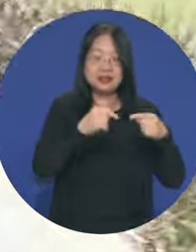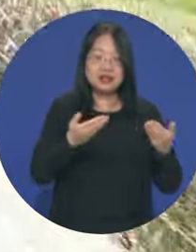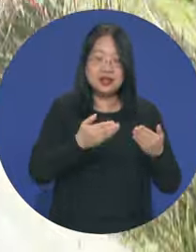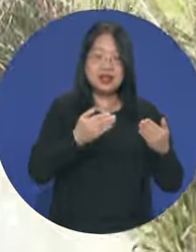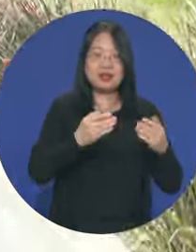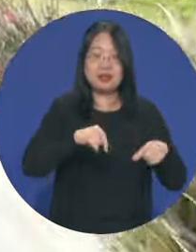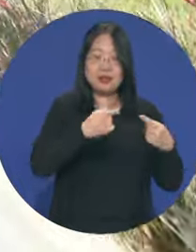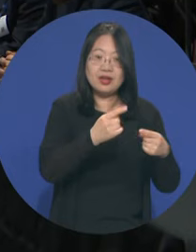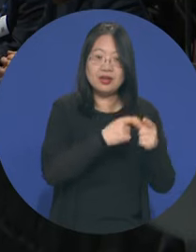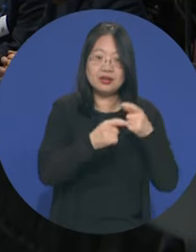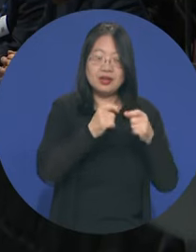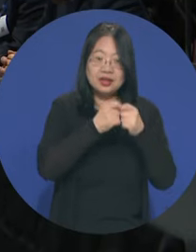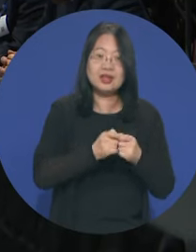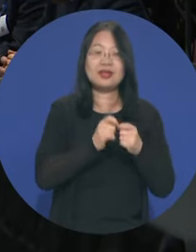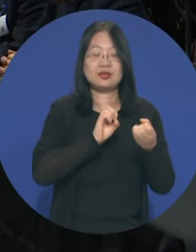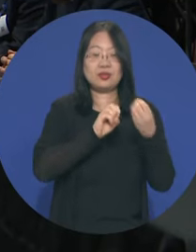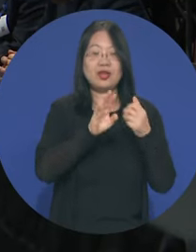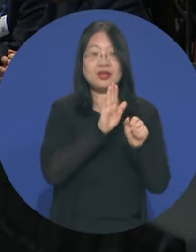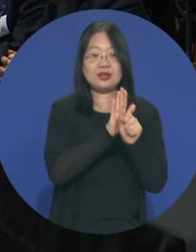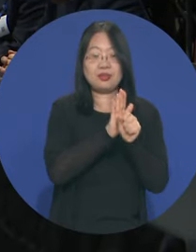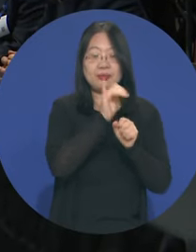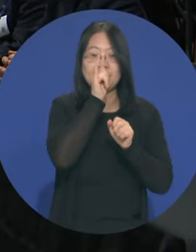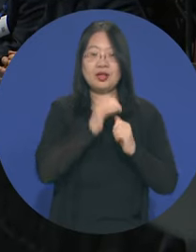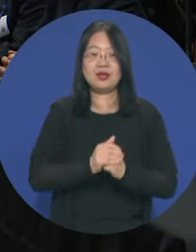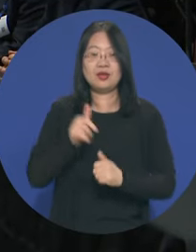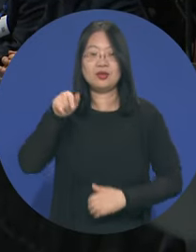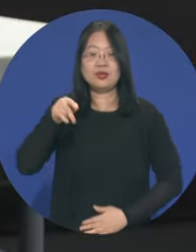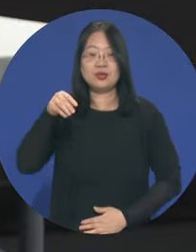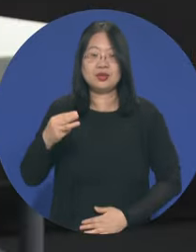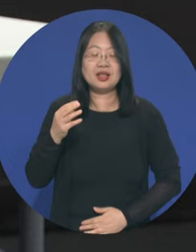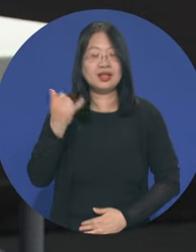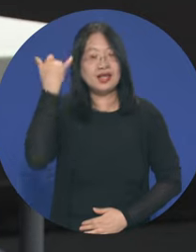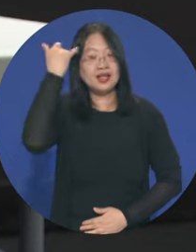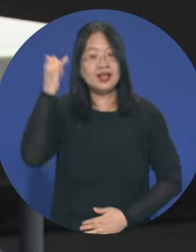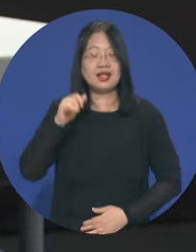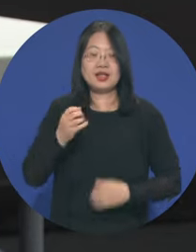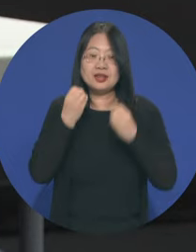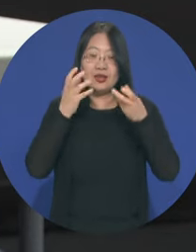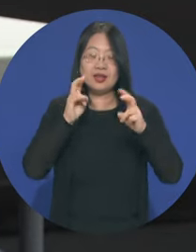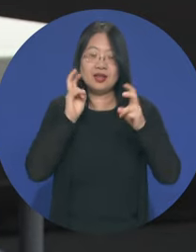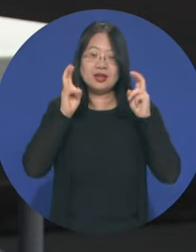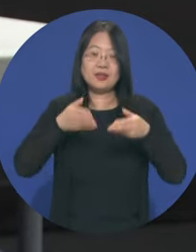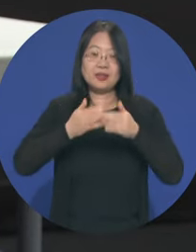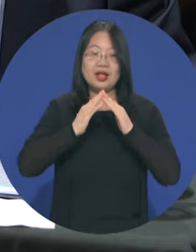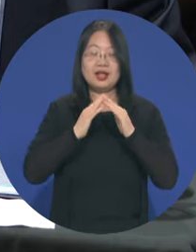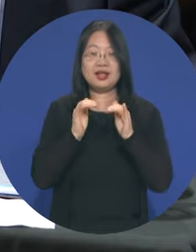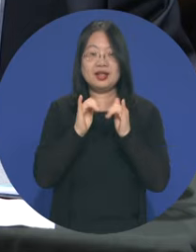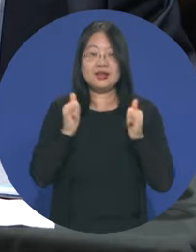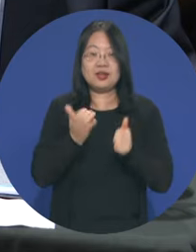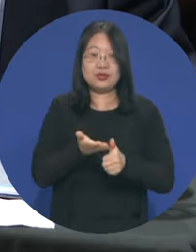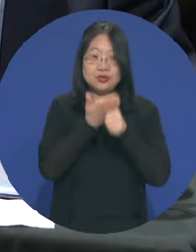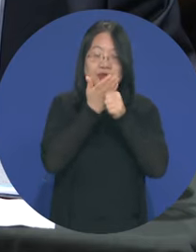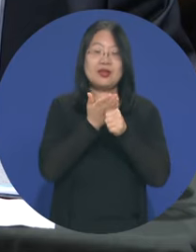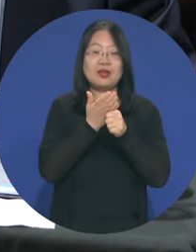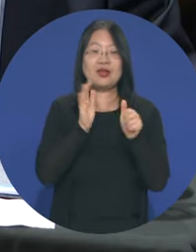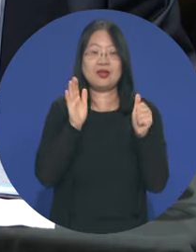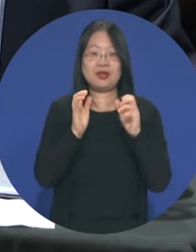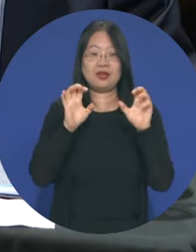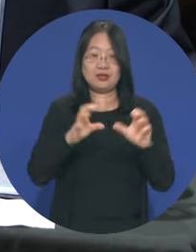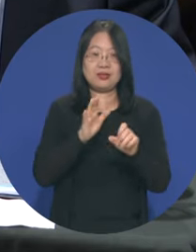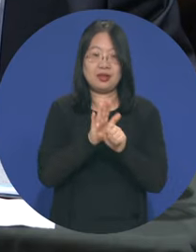논의하겠다며 화답했습니다. 이어 구글과는 AI 스타트업과 인재 육성 협력 방안 등을 논의했습니다.